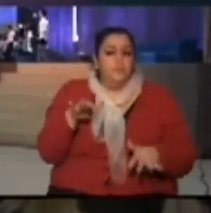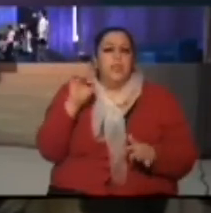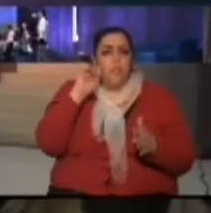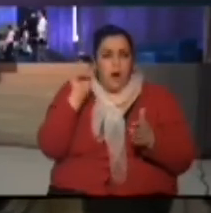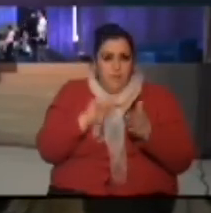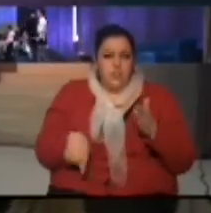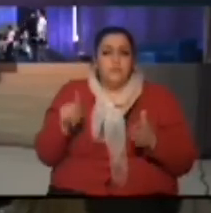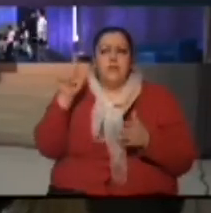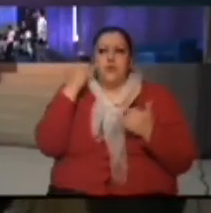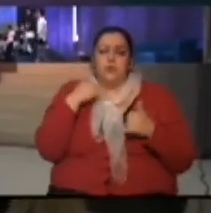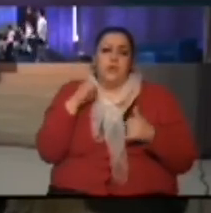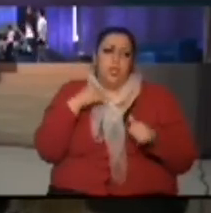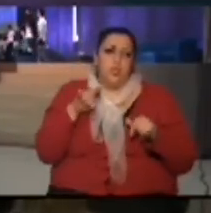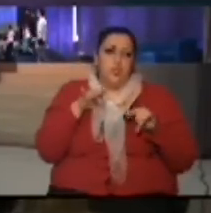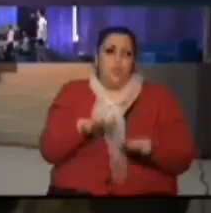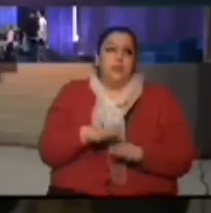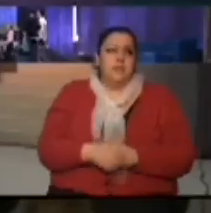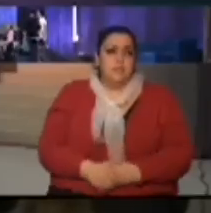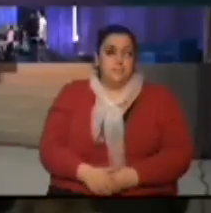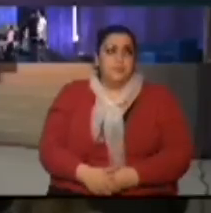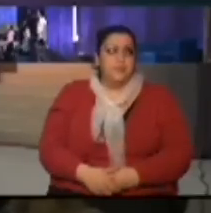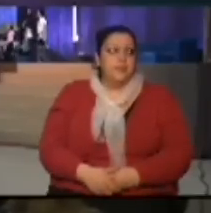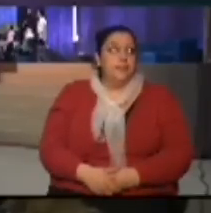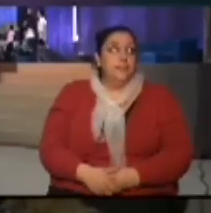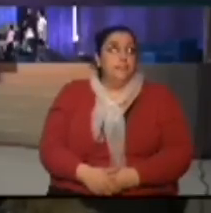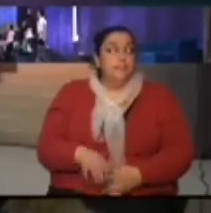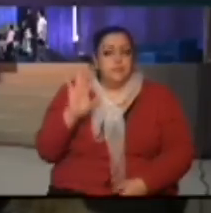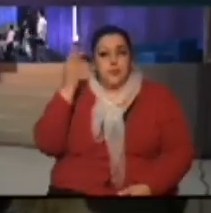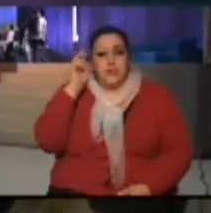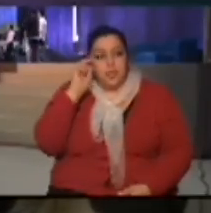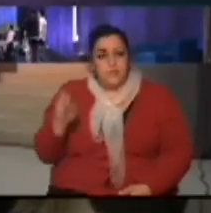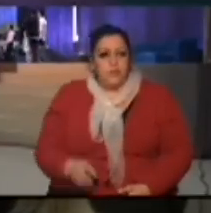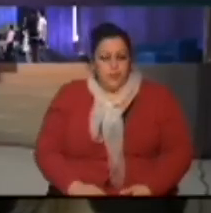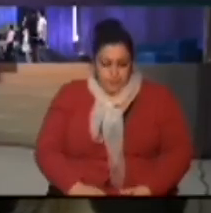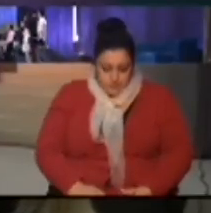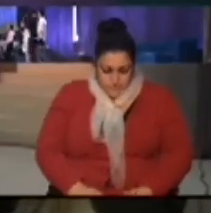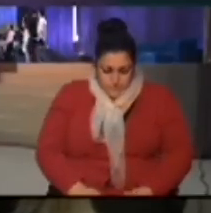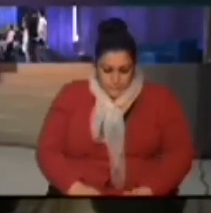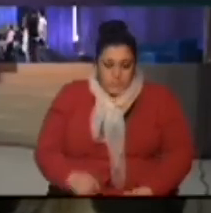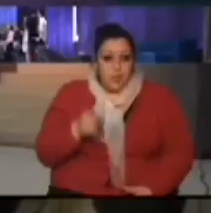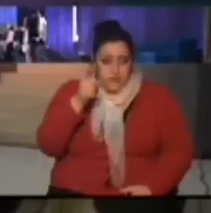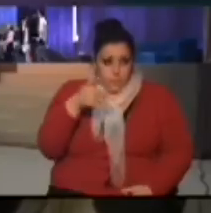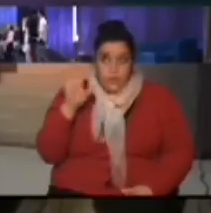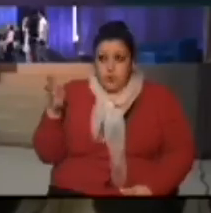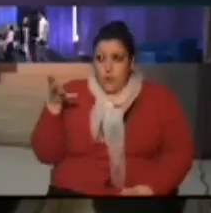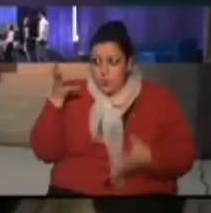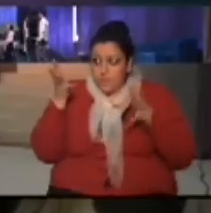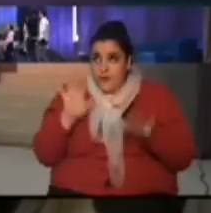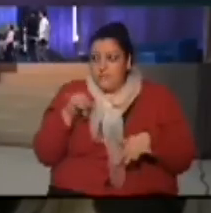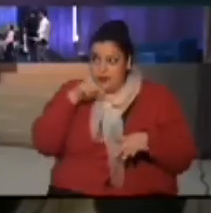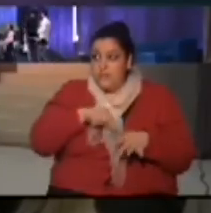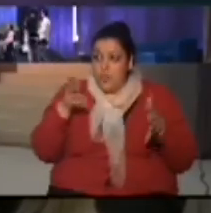ենք, որ դու հրաշագործ ես, հալելույա, փառք Աստծուն, դու օրհնված ես սիրելի Աստծո